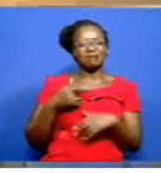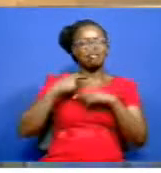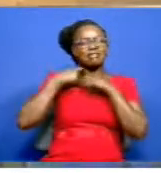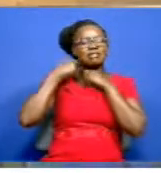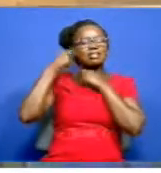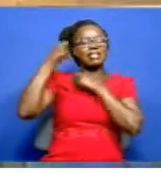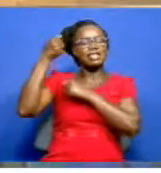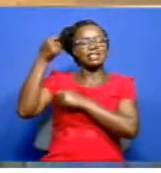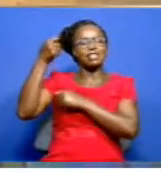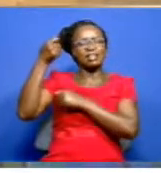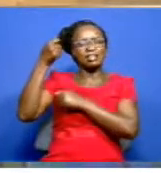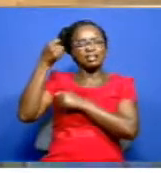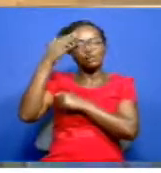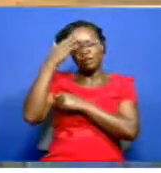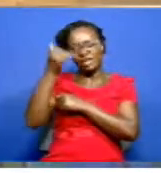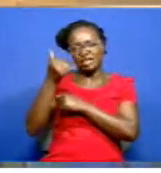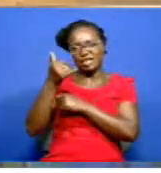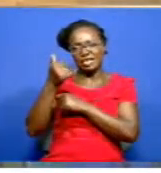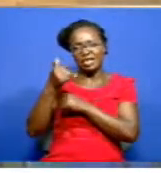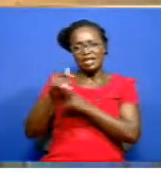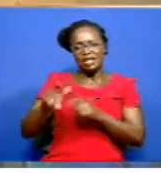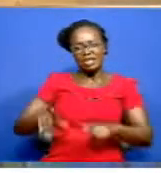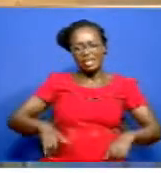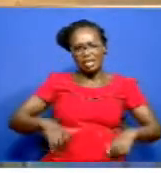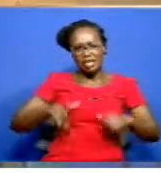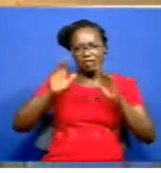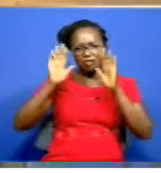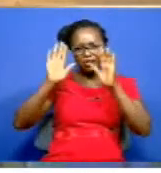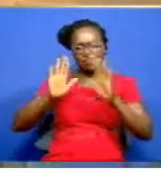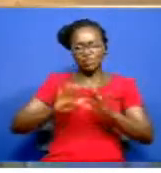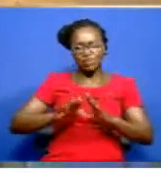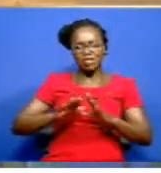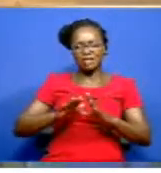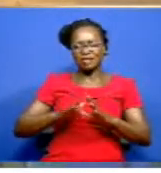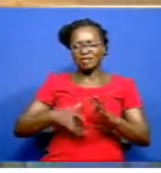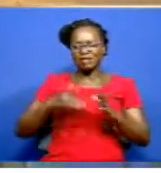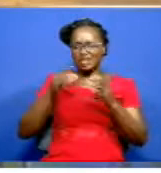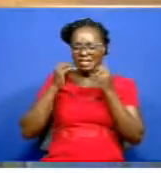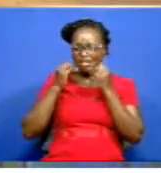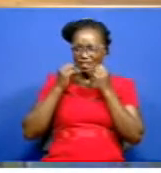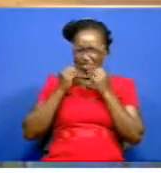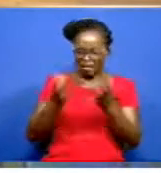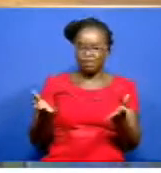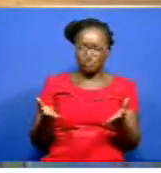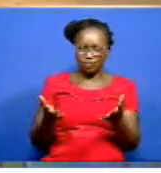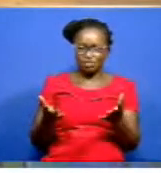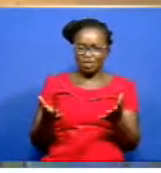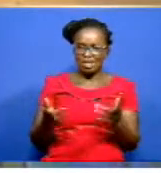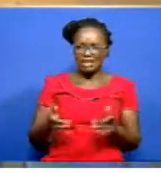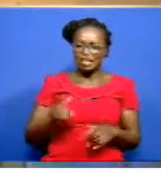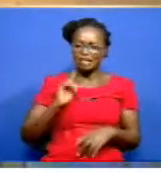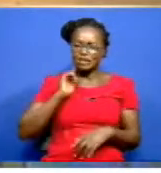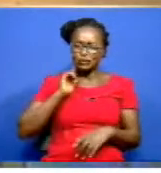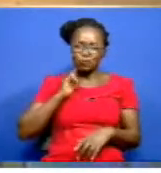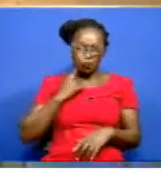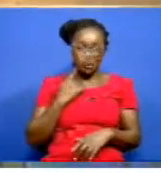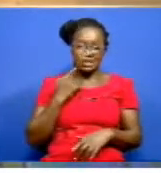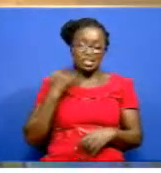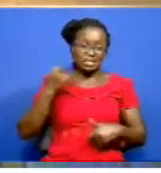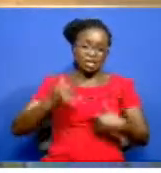hauoni any importance ya kuishi maisha yako anymore. Unataka tu iishe, hauoni utamu wa maisha,